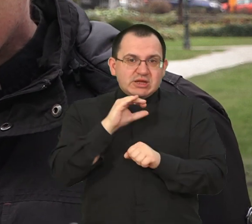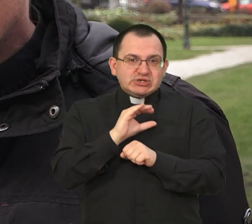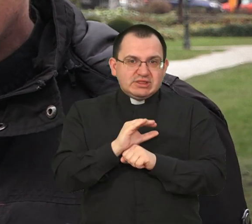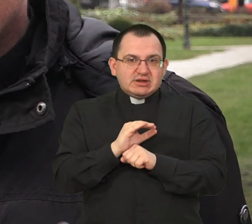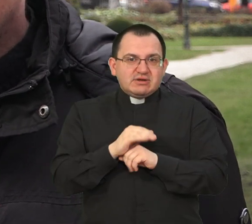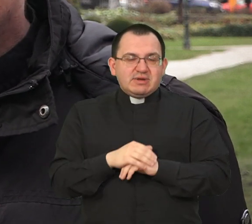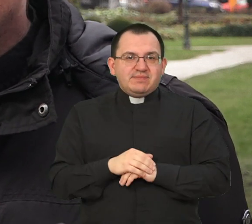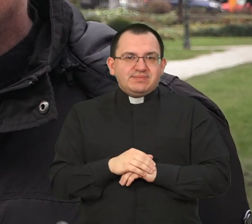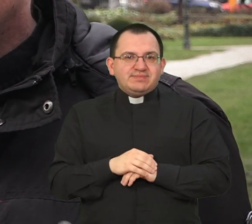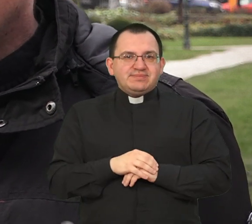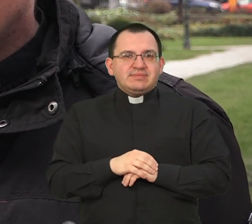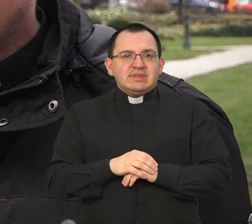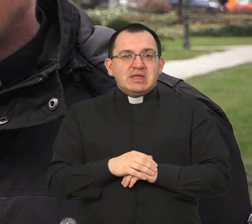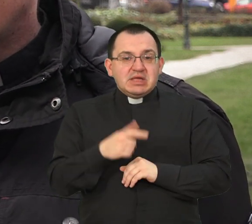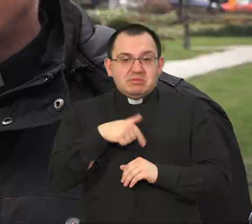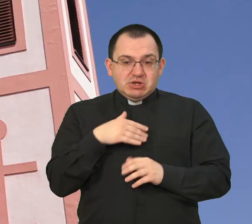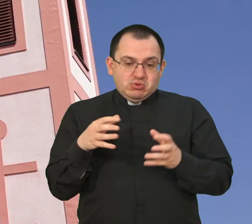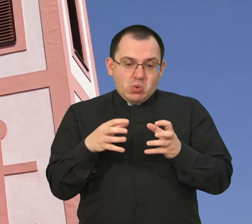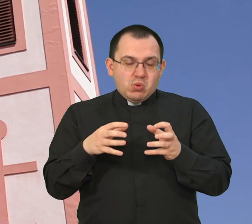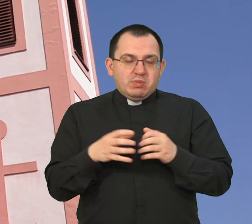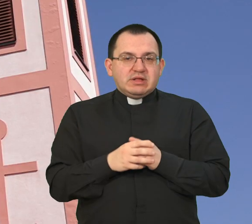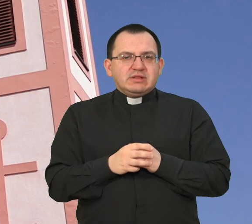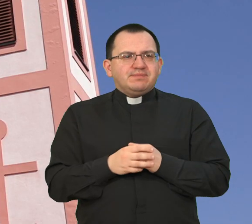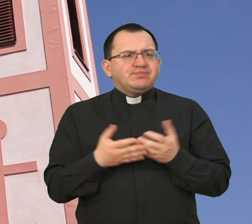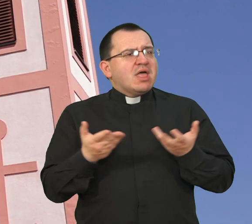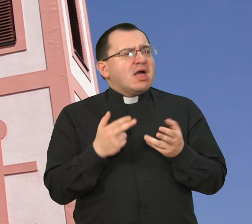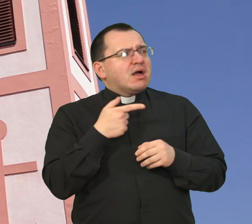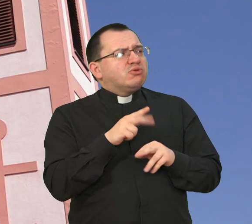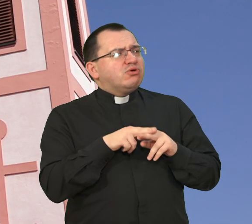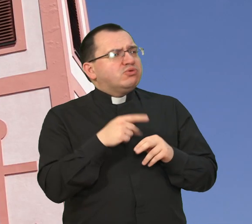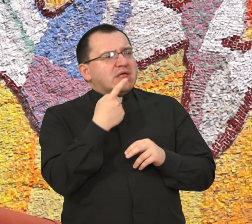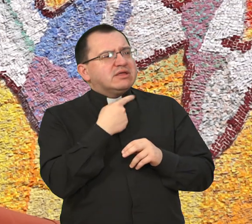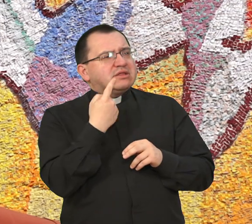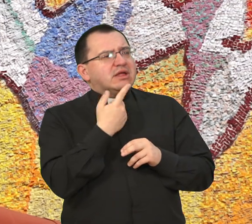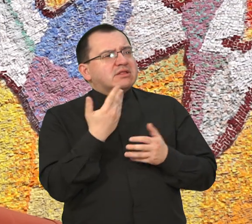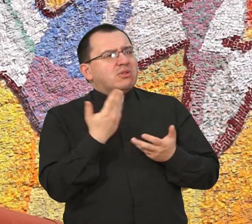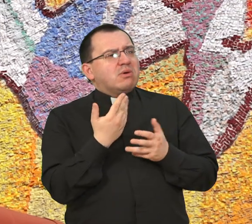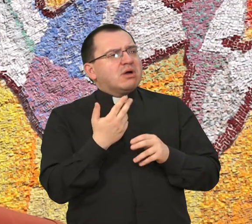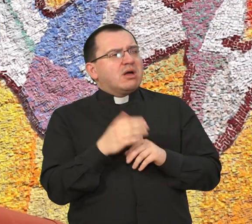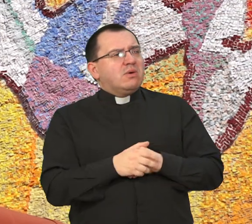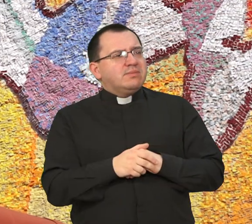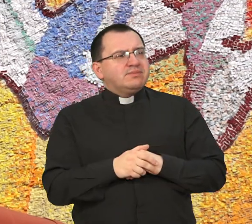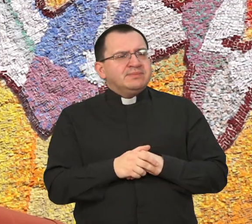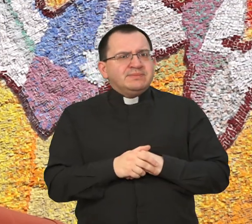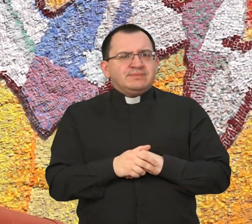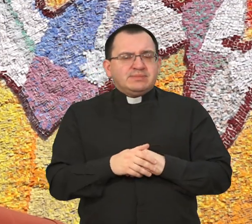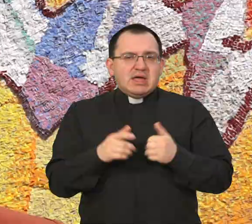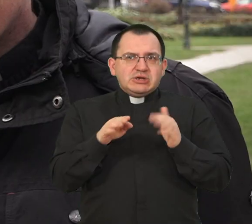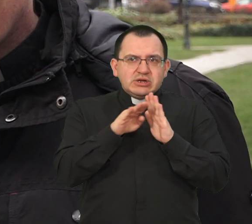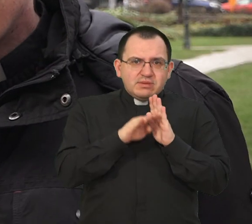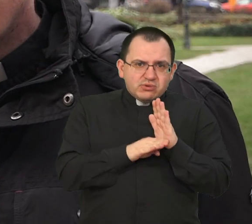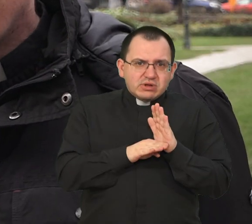krvi Kristove oko koje se želimo što više okupljati. Kako će ta duhovna obnova izgledati? Kako je koncipirano? Evo, program je